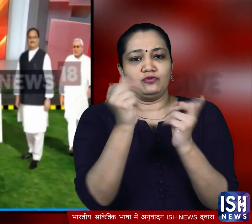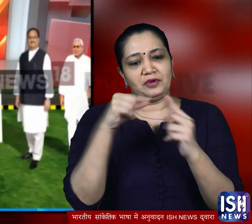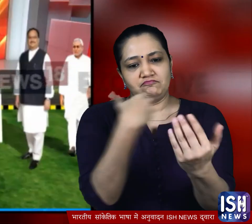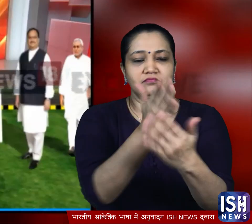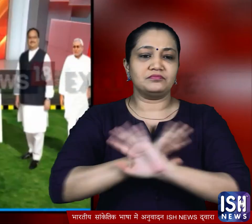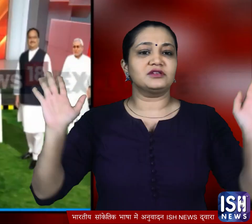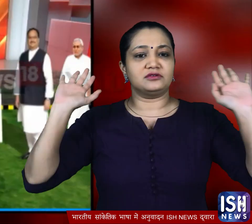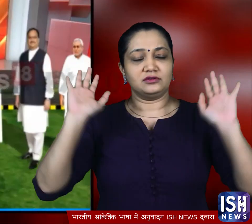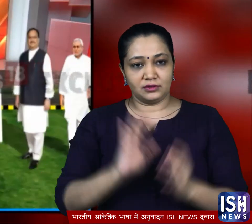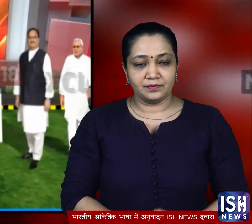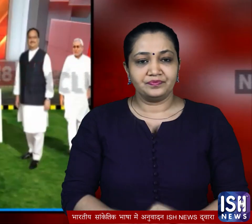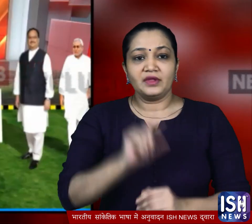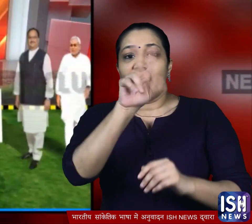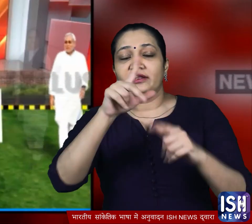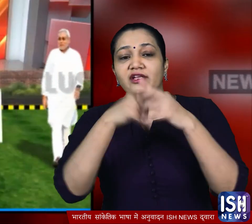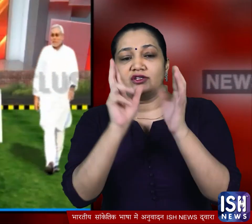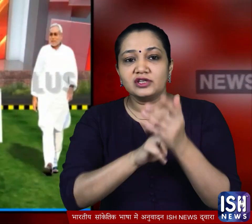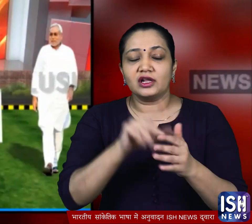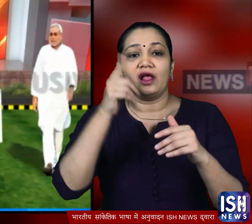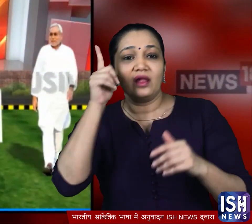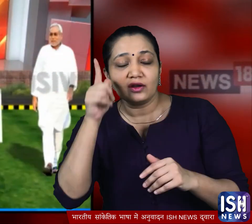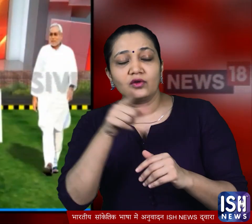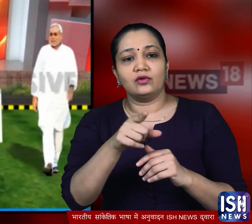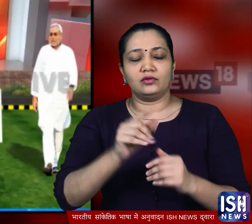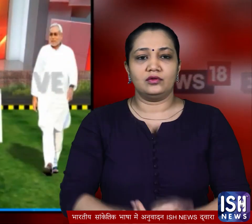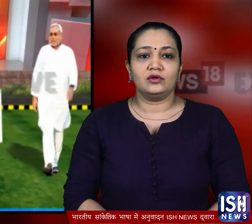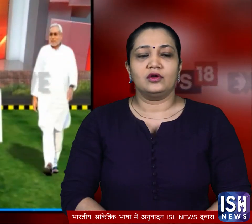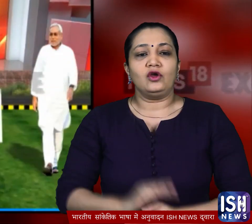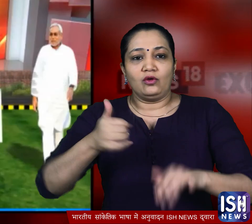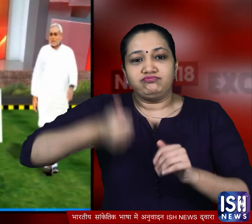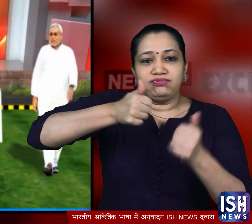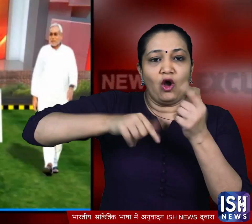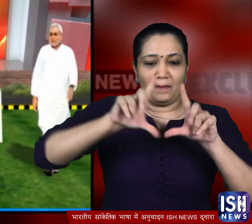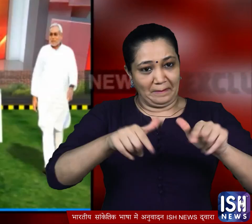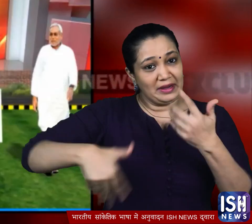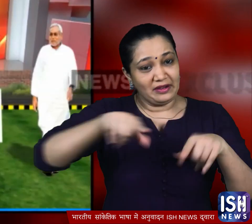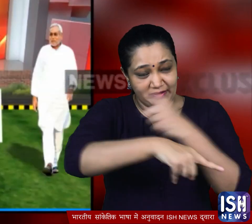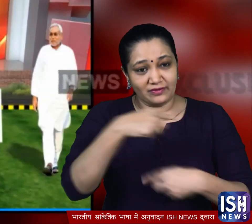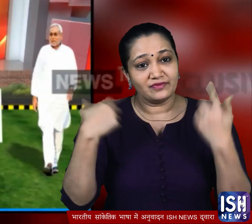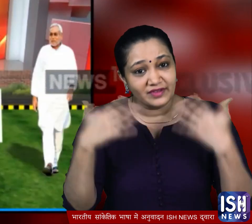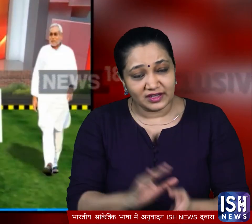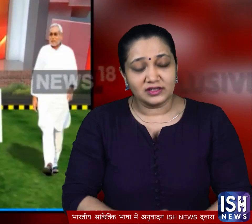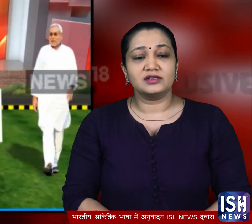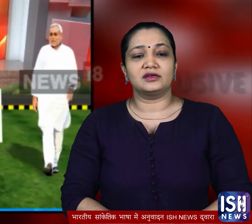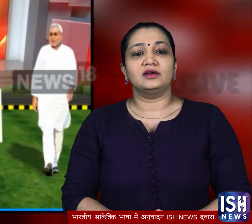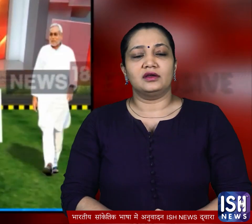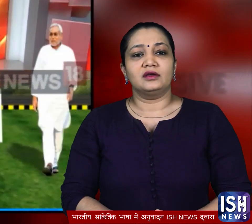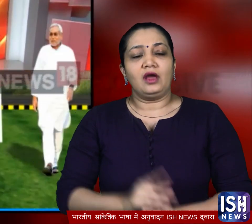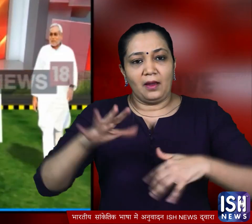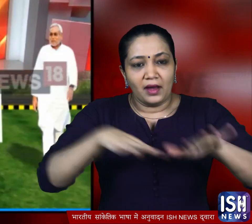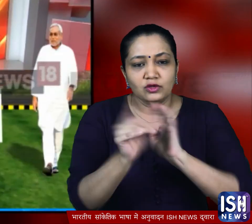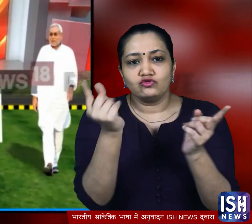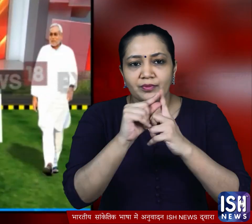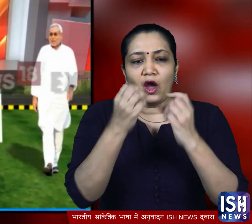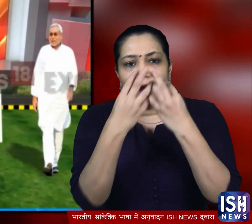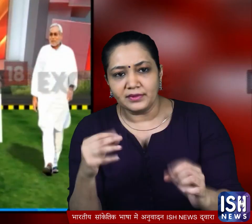मैदान में उतरने का फैसला किया। खबर है कि 18 जनवरी को लखनऊ में जेडीयू ने पार्टी पदाधिकारियों की एक बैठक बुलाई है, जिसमें यह तय किया जाएगा कि उत्तर प्रदेश